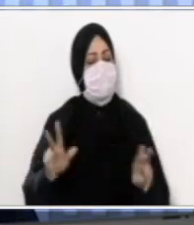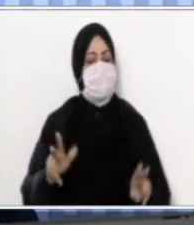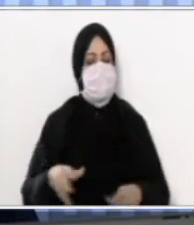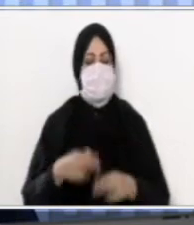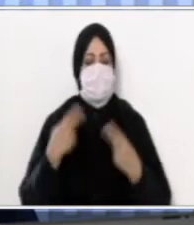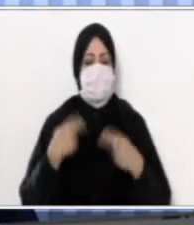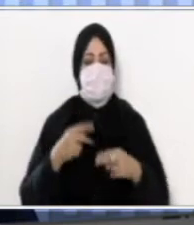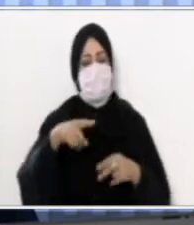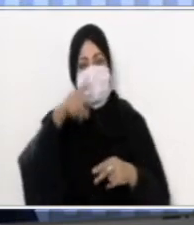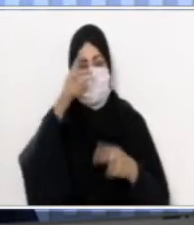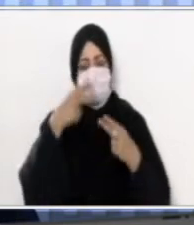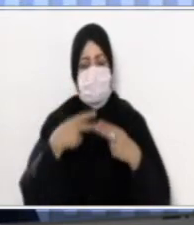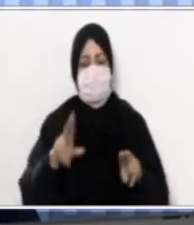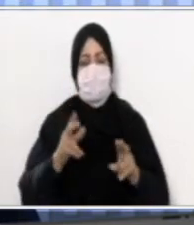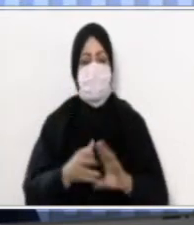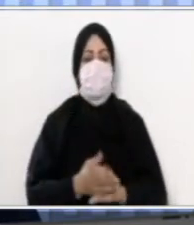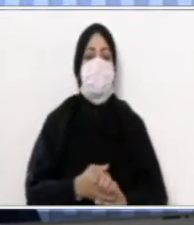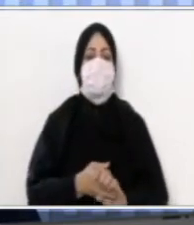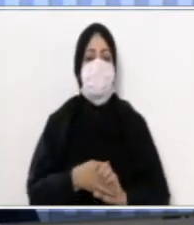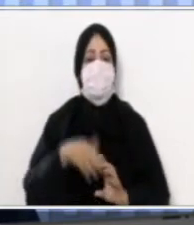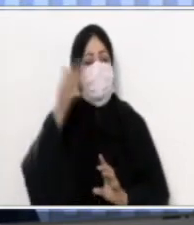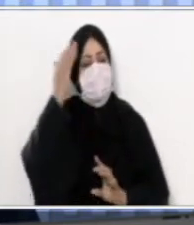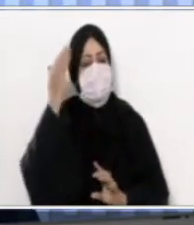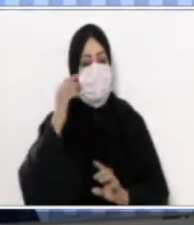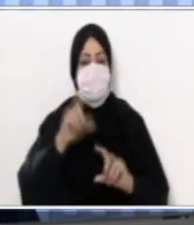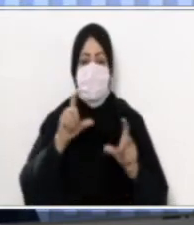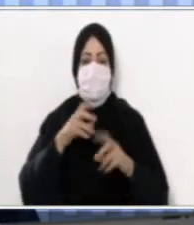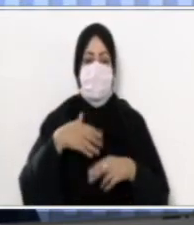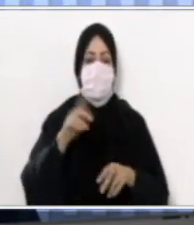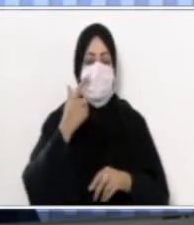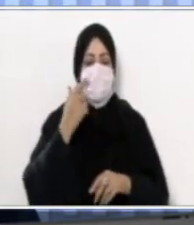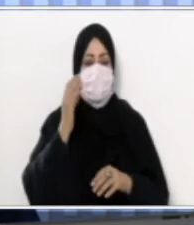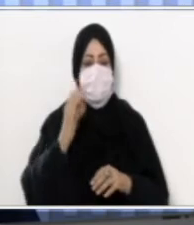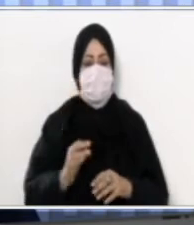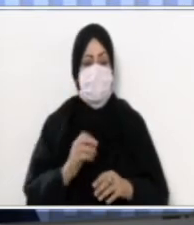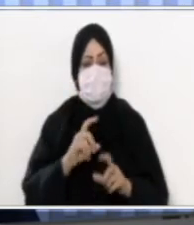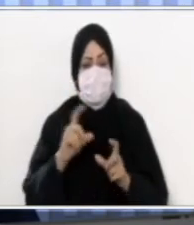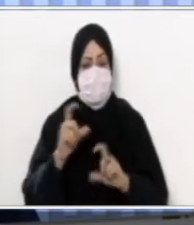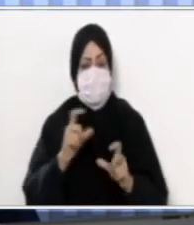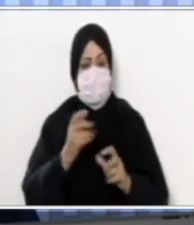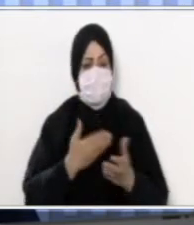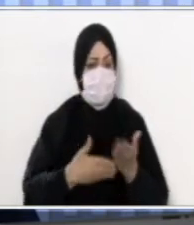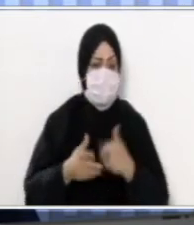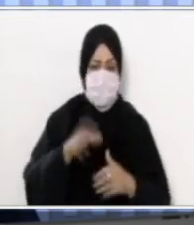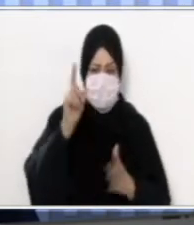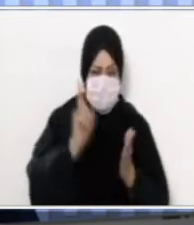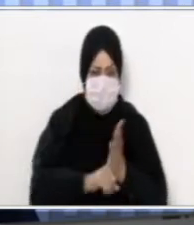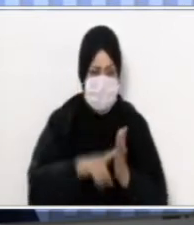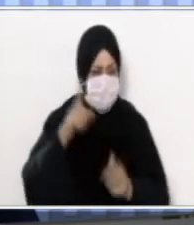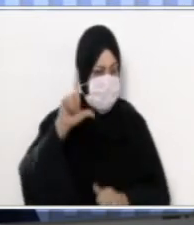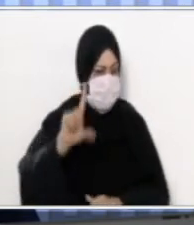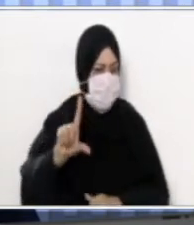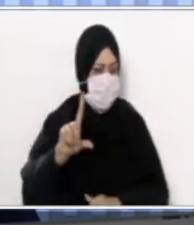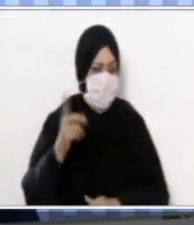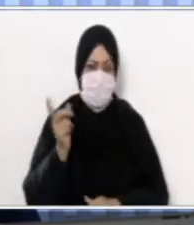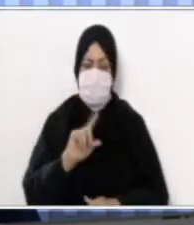لكن مش معناها المصارف معاملاتها صحيحة 100%، قد يكون فيها بعض الأخطاء، فمثلا تلاعبهم